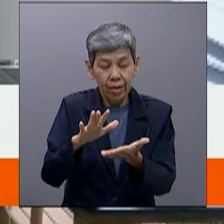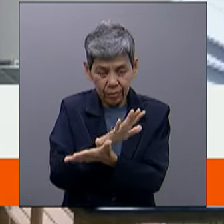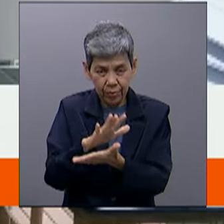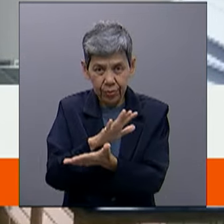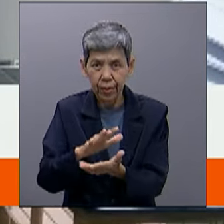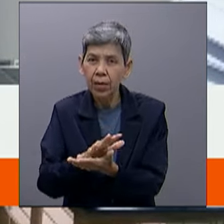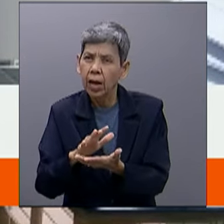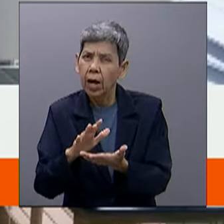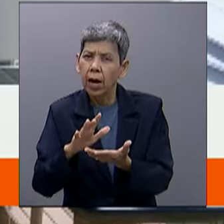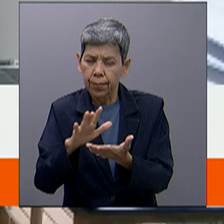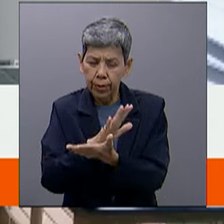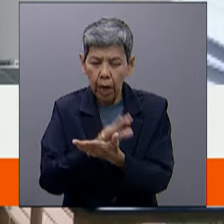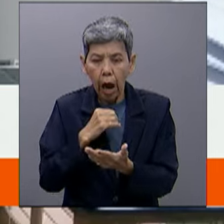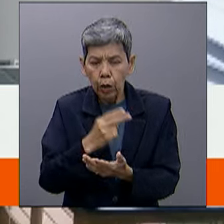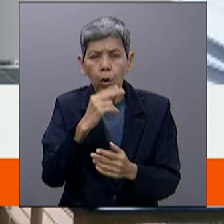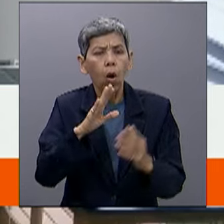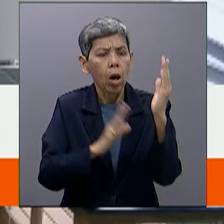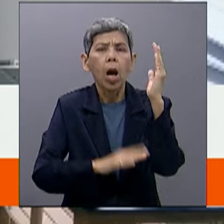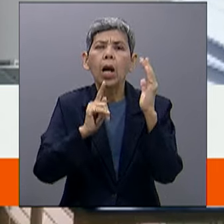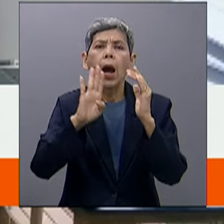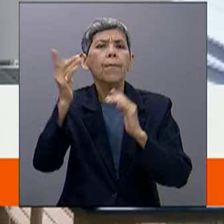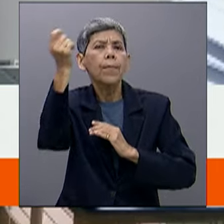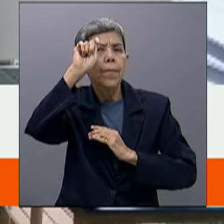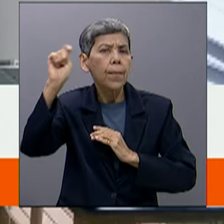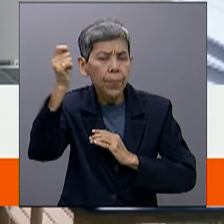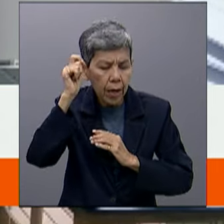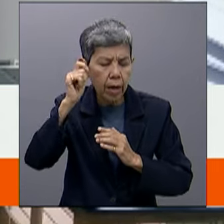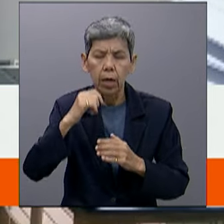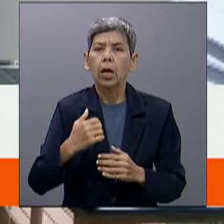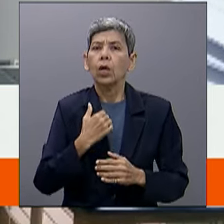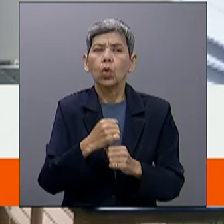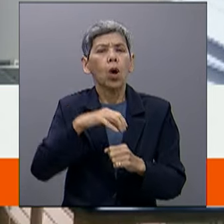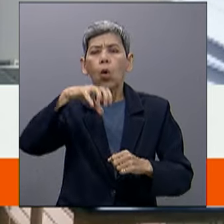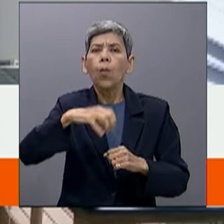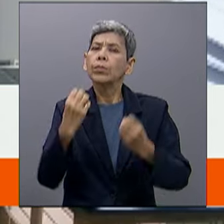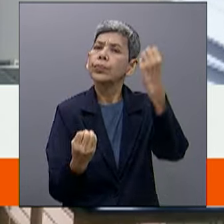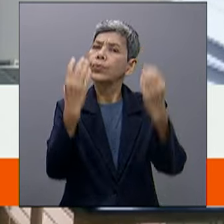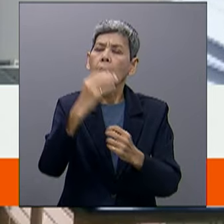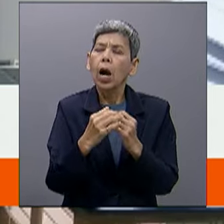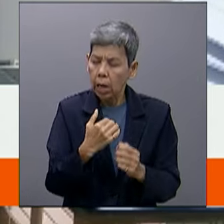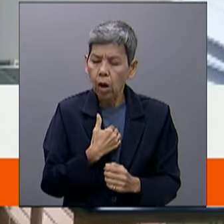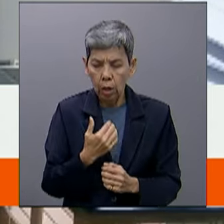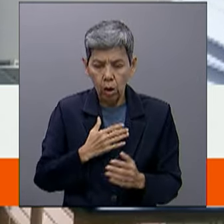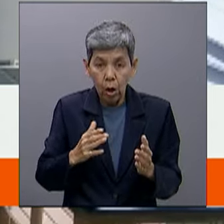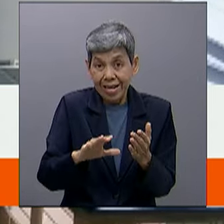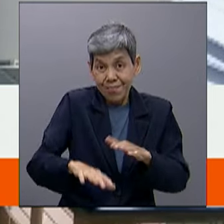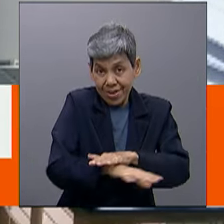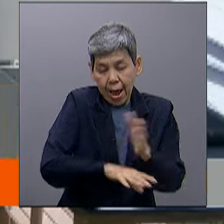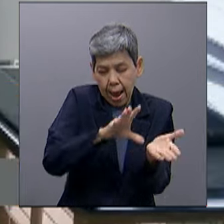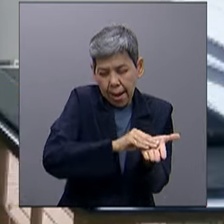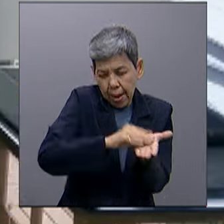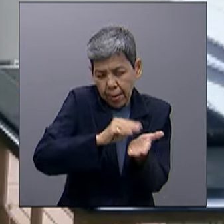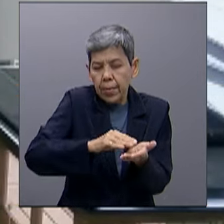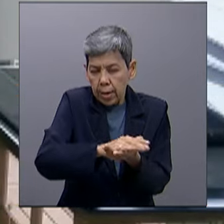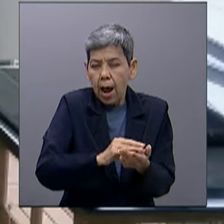ทางจังหวัดกระบี่แล้วก็ทางสำนักจัดการทรัพยากรป่าไม้ 22สาขากบีก็รวบรวมเอกสารเพิ่ม